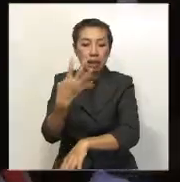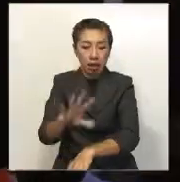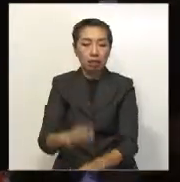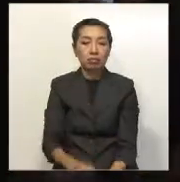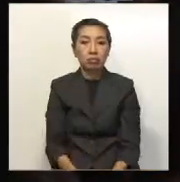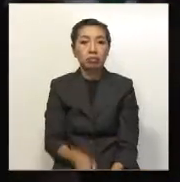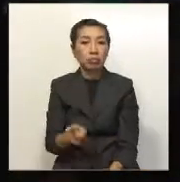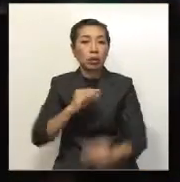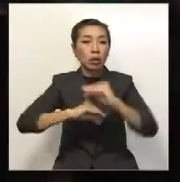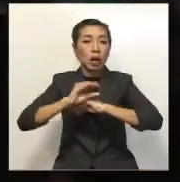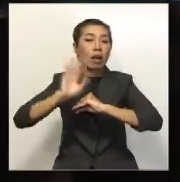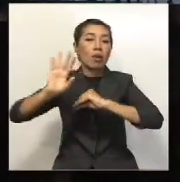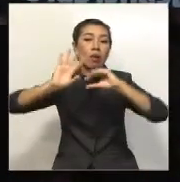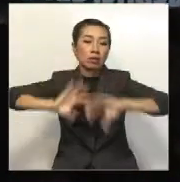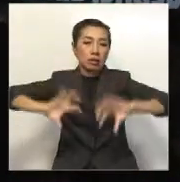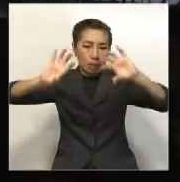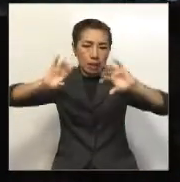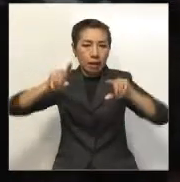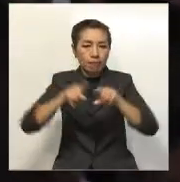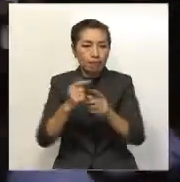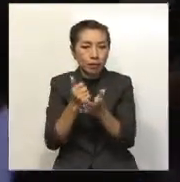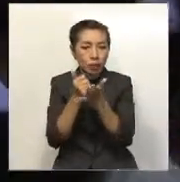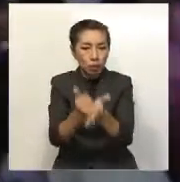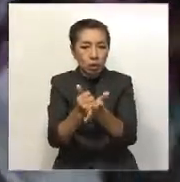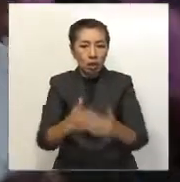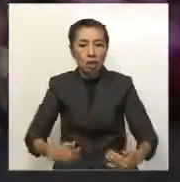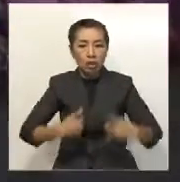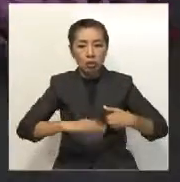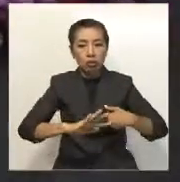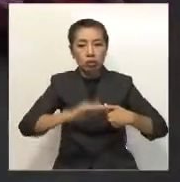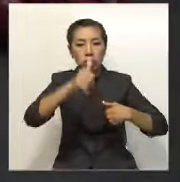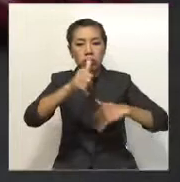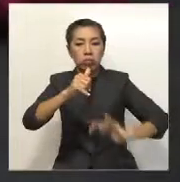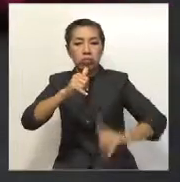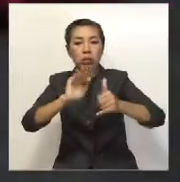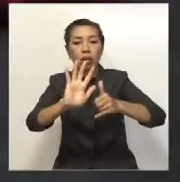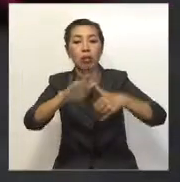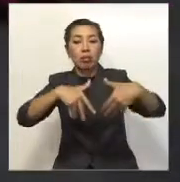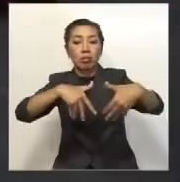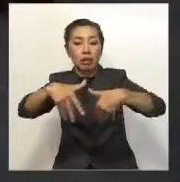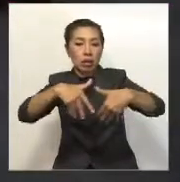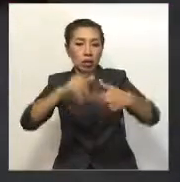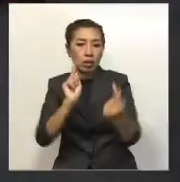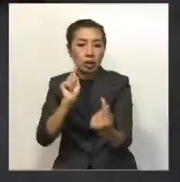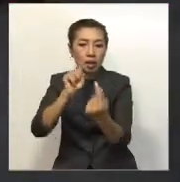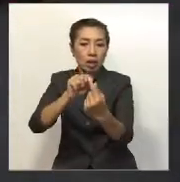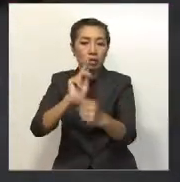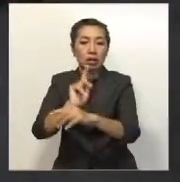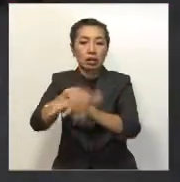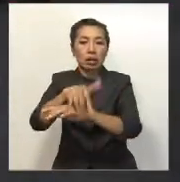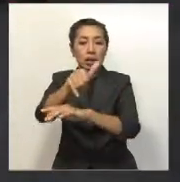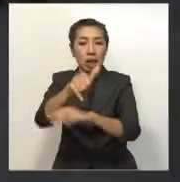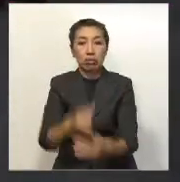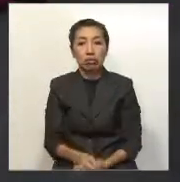ถือว่าเป็นอกหนงโครงการของรัฐบาลที่จะเข้าไปยกระดับคุภาชีวิตของพี่น้องประชาชนให้เข้าถึงอิเตอเน็